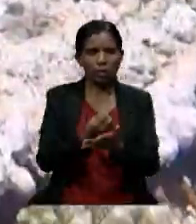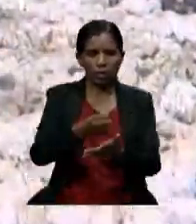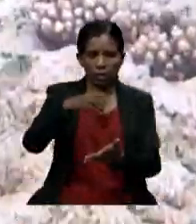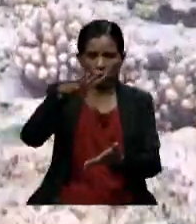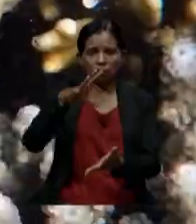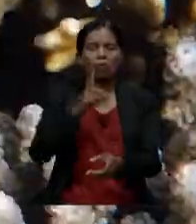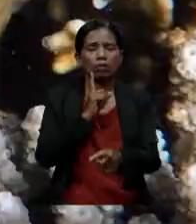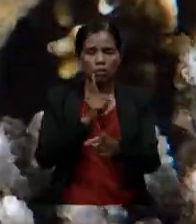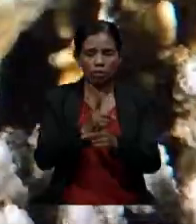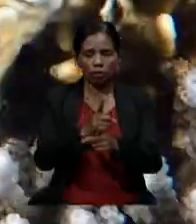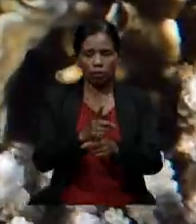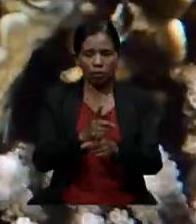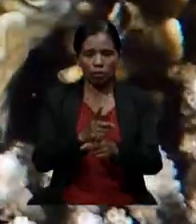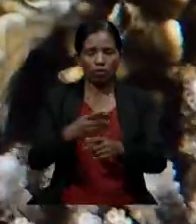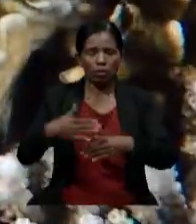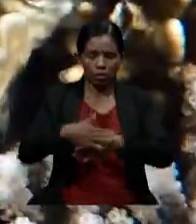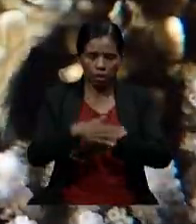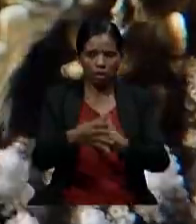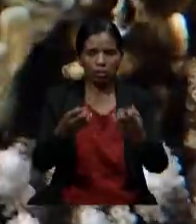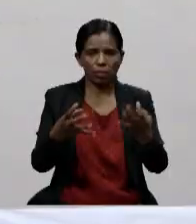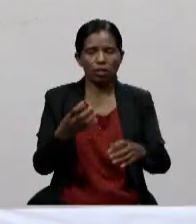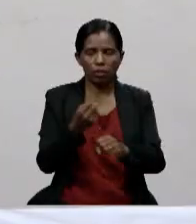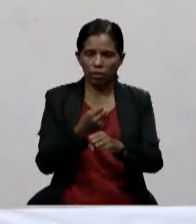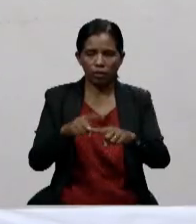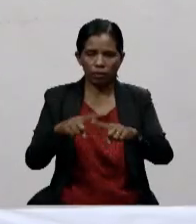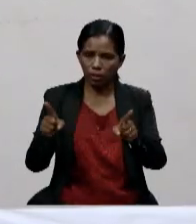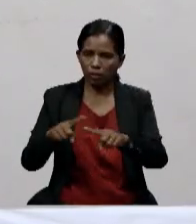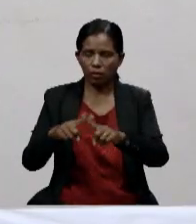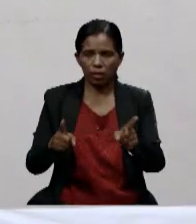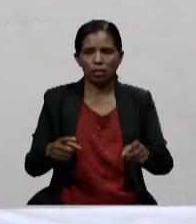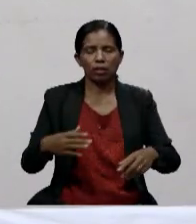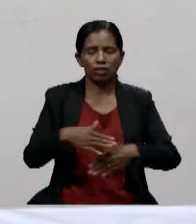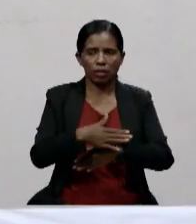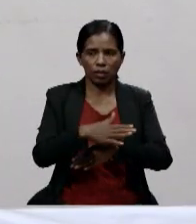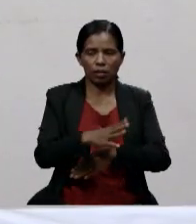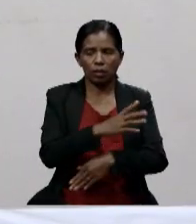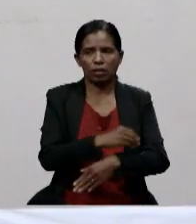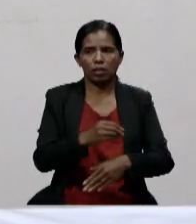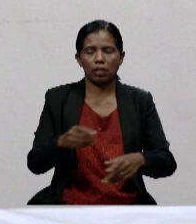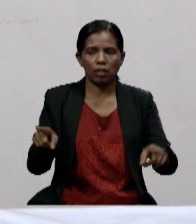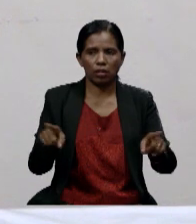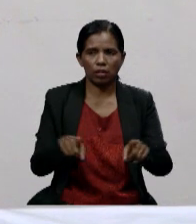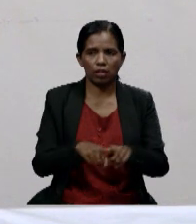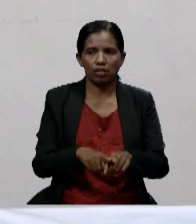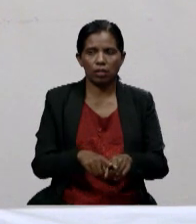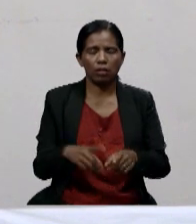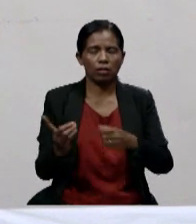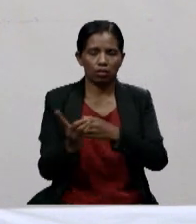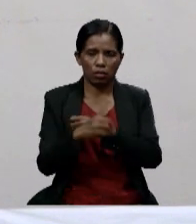ho species coral, ho species ikan coral nian, ho species migratorio hanesan